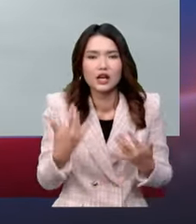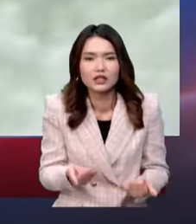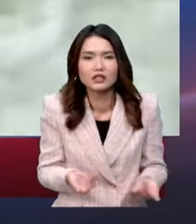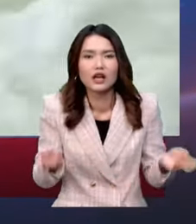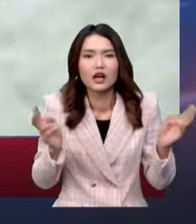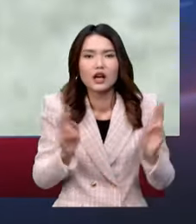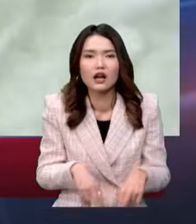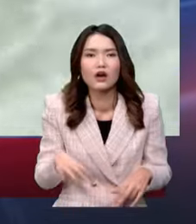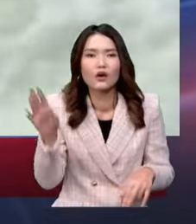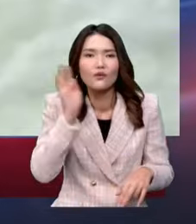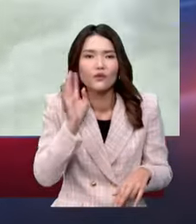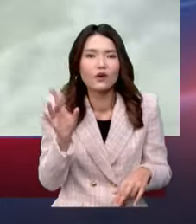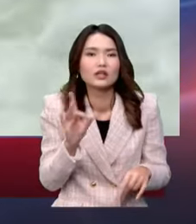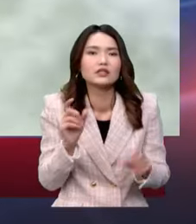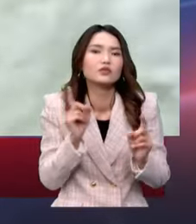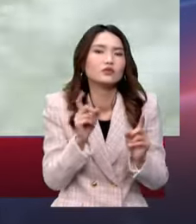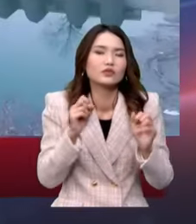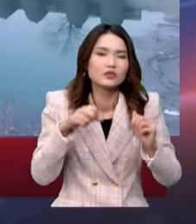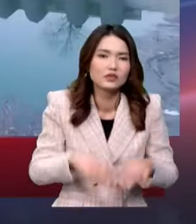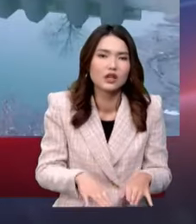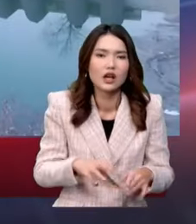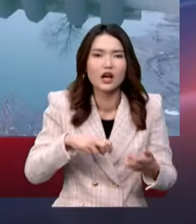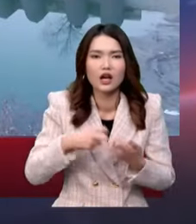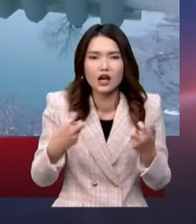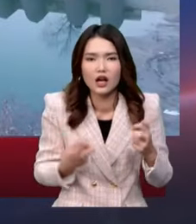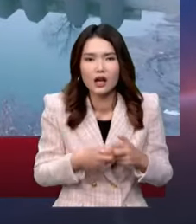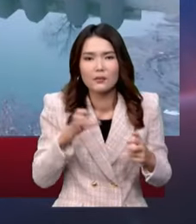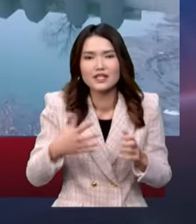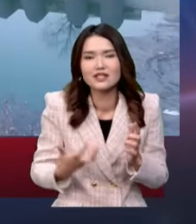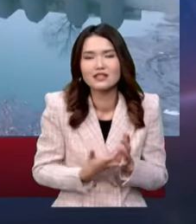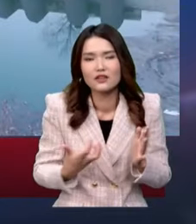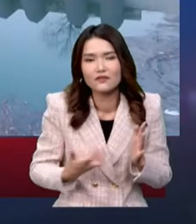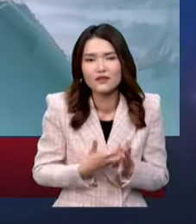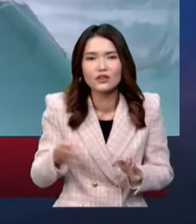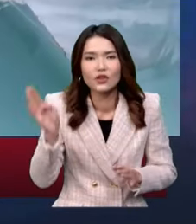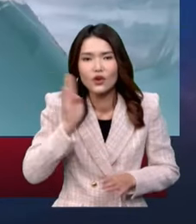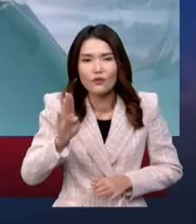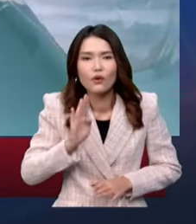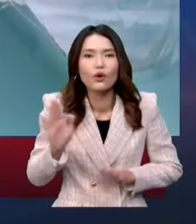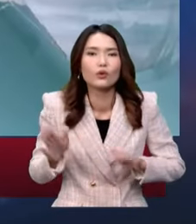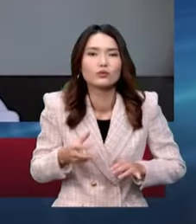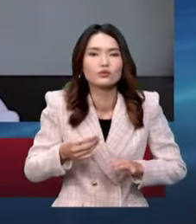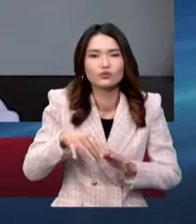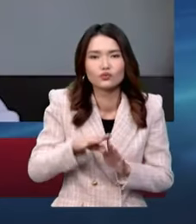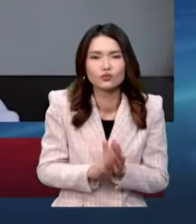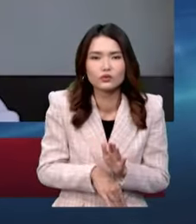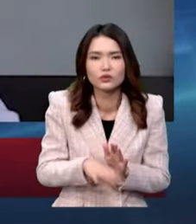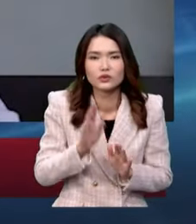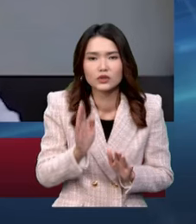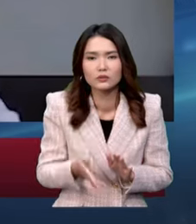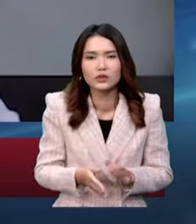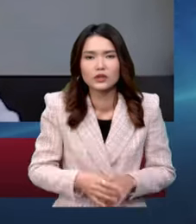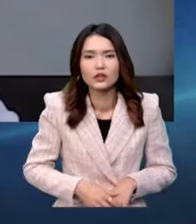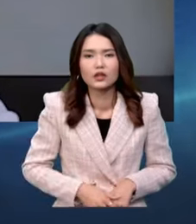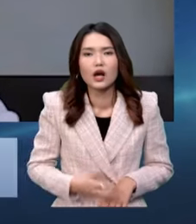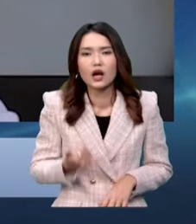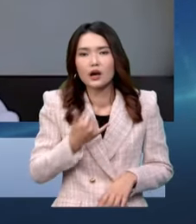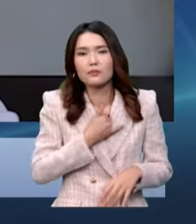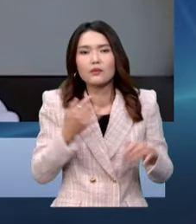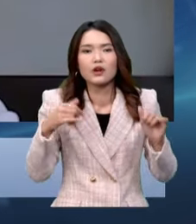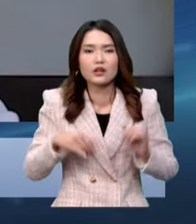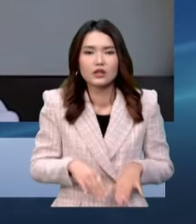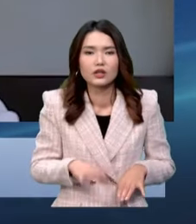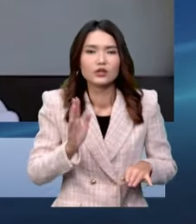правила, которые вроде как должны решить проблему с дефицитом воды, их только усугубит. Он не решает